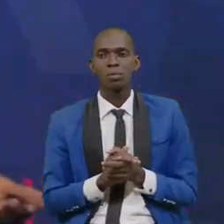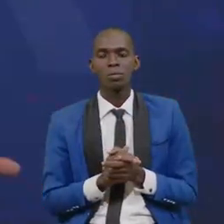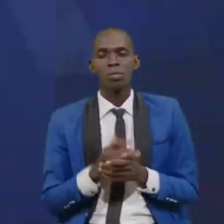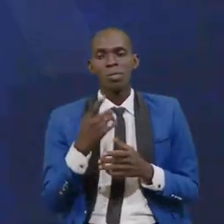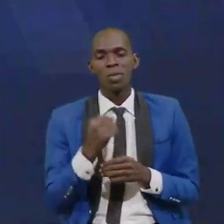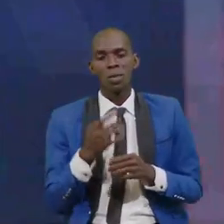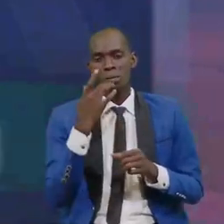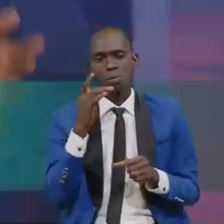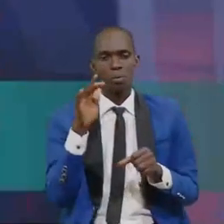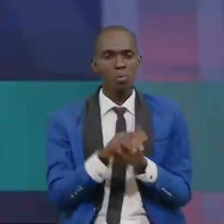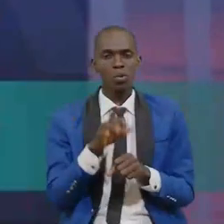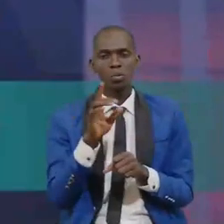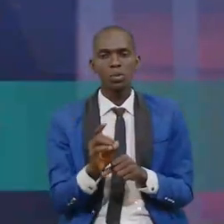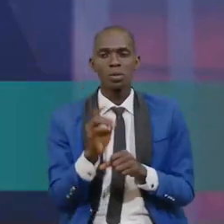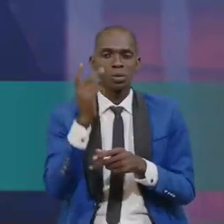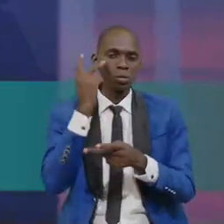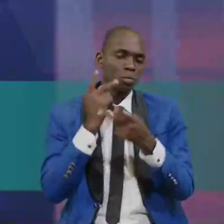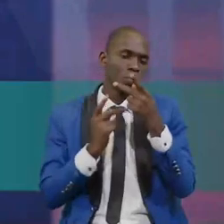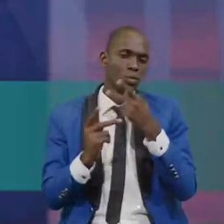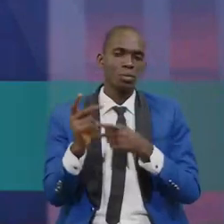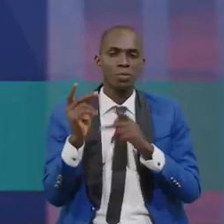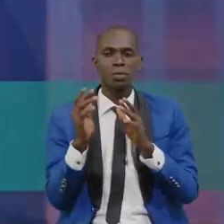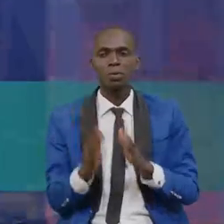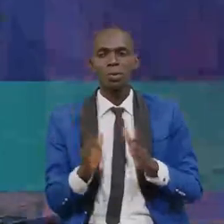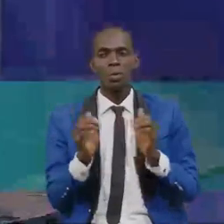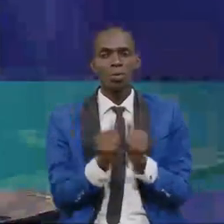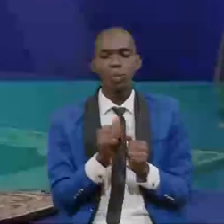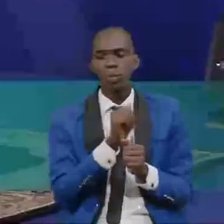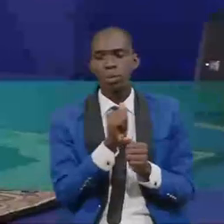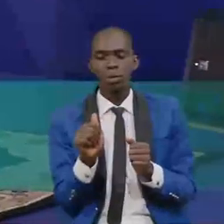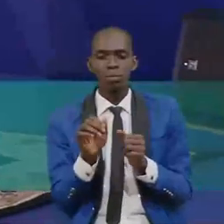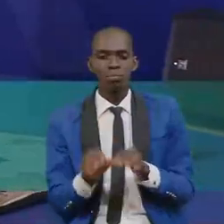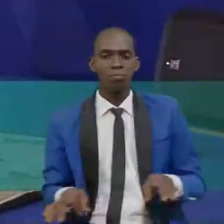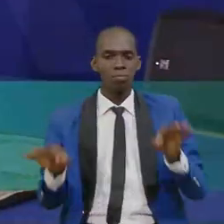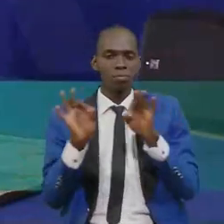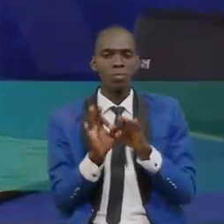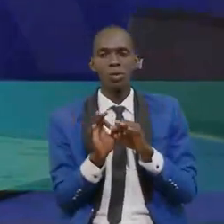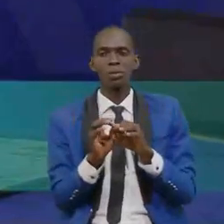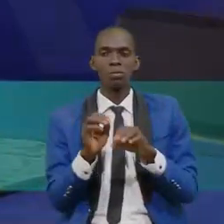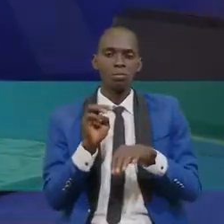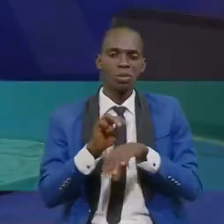Le prophète promis avec un message et un mandat essentiel.